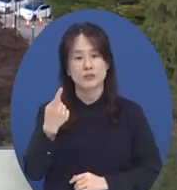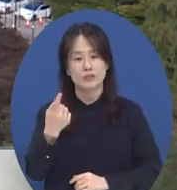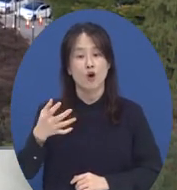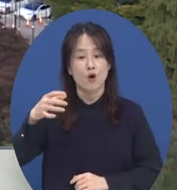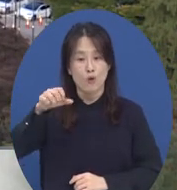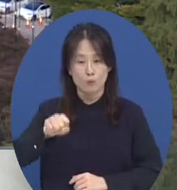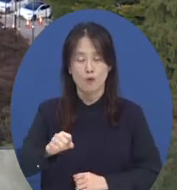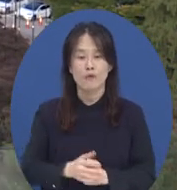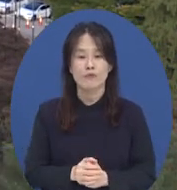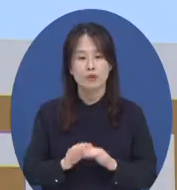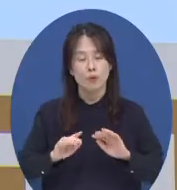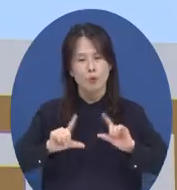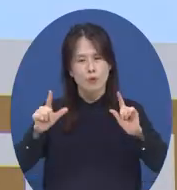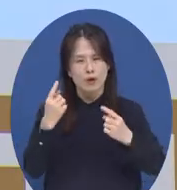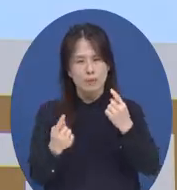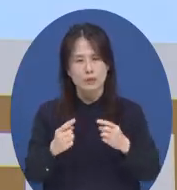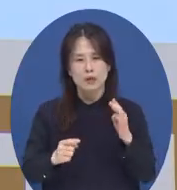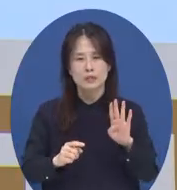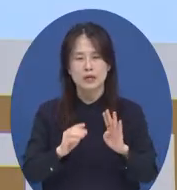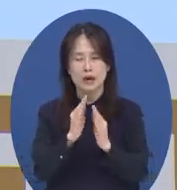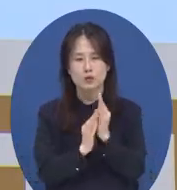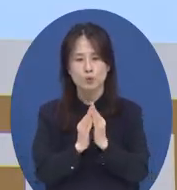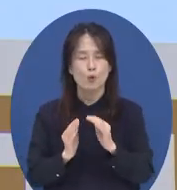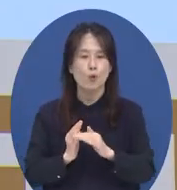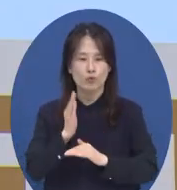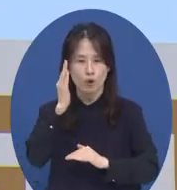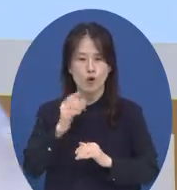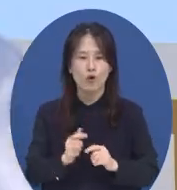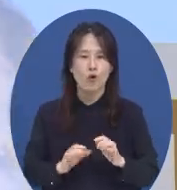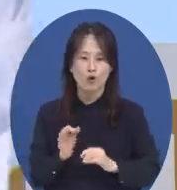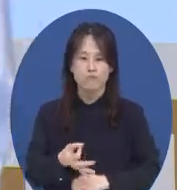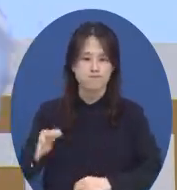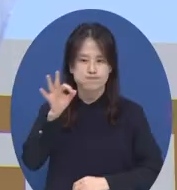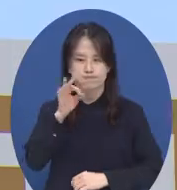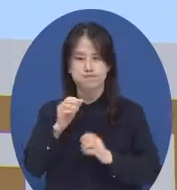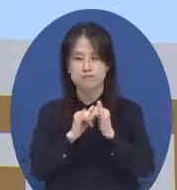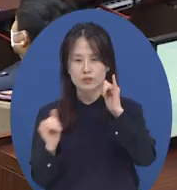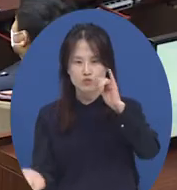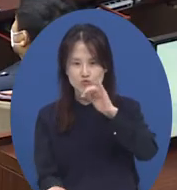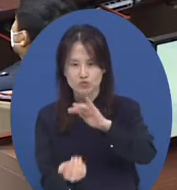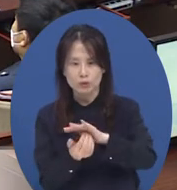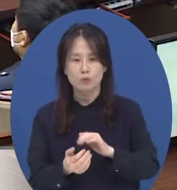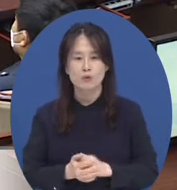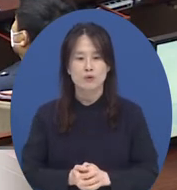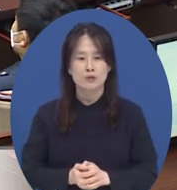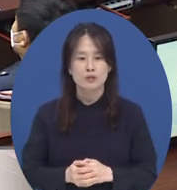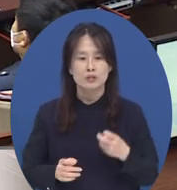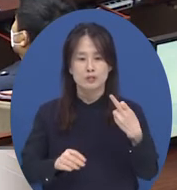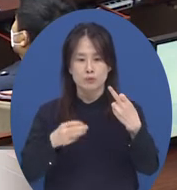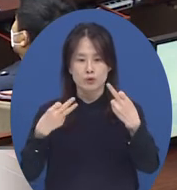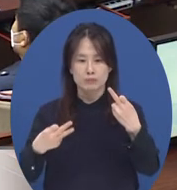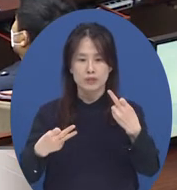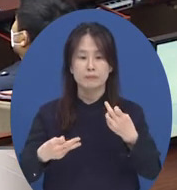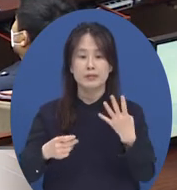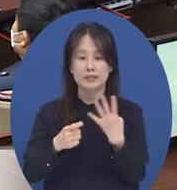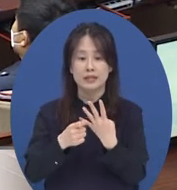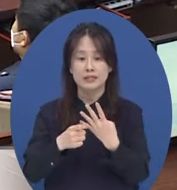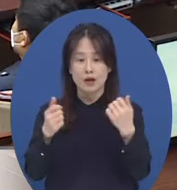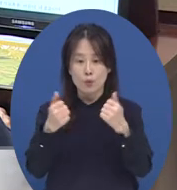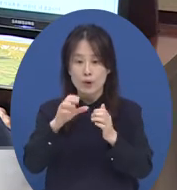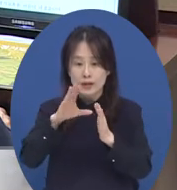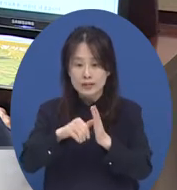5,661억 원 규모, 올해보다 4조 6,937억 원이 증가한 역대 최대입니다. 다음 달 13일 4차